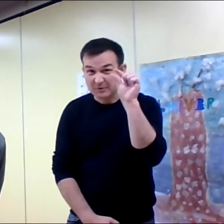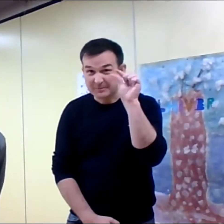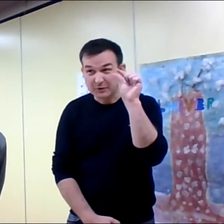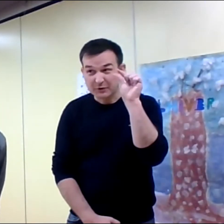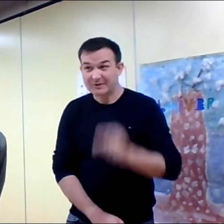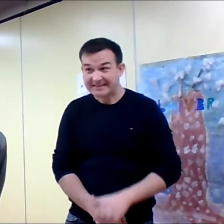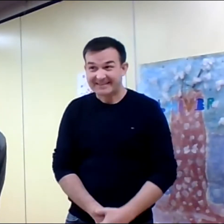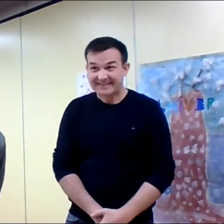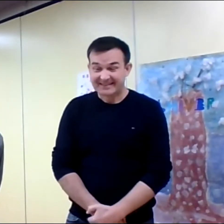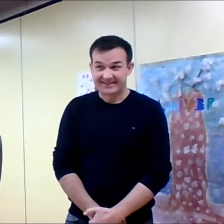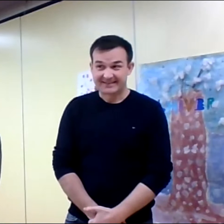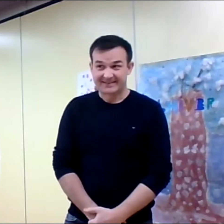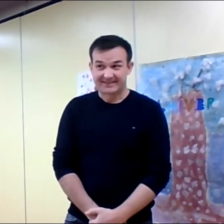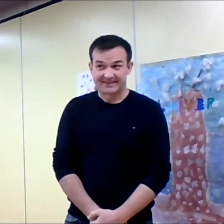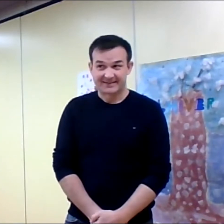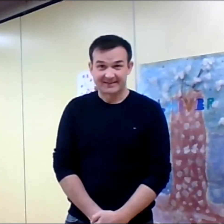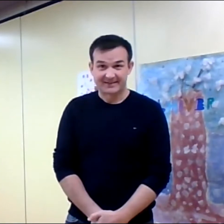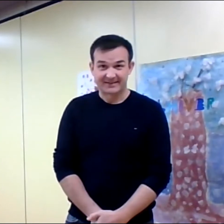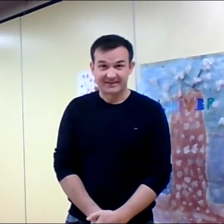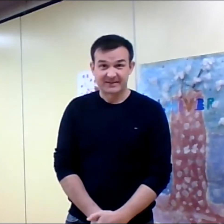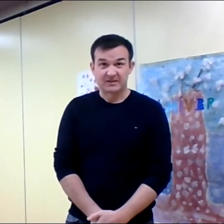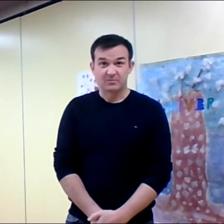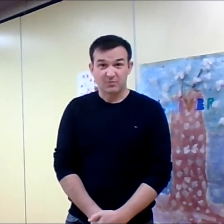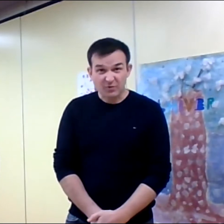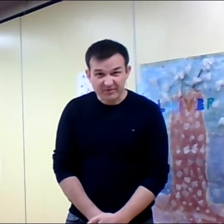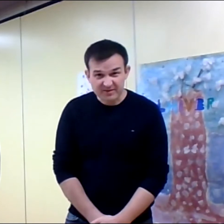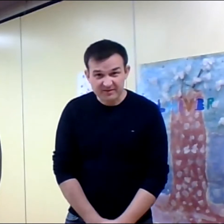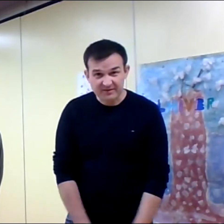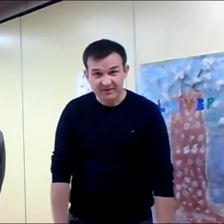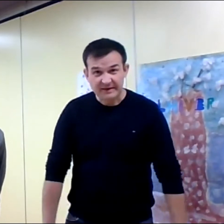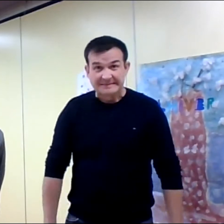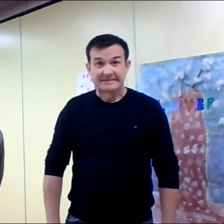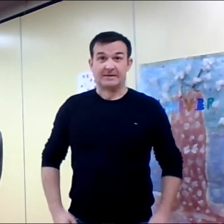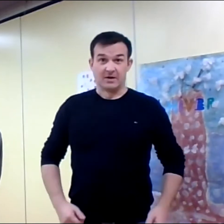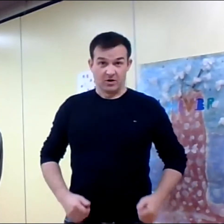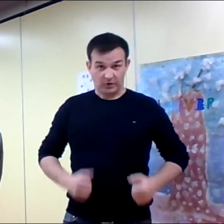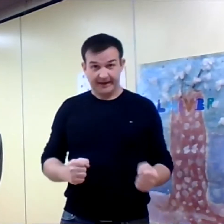Ah. Un petit peu. Il va falloir faire encore des révisions. More revisions.